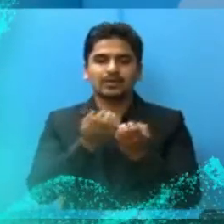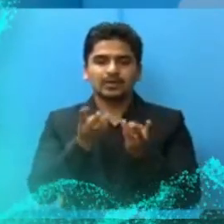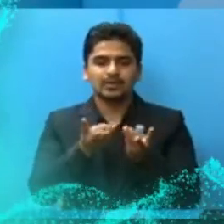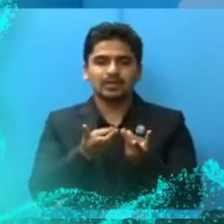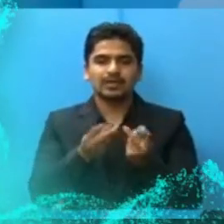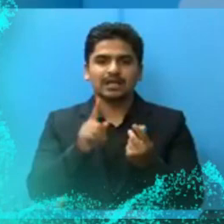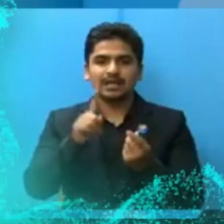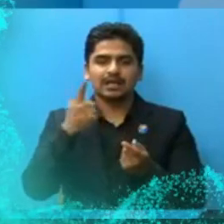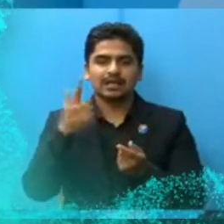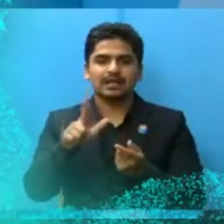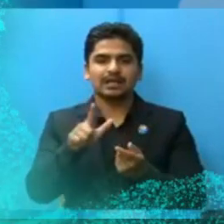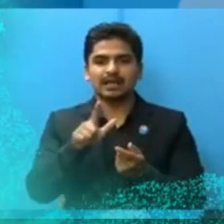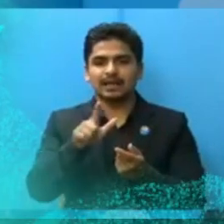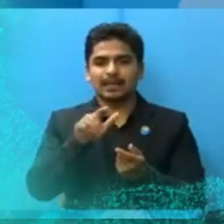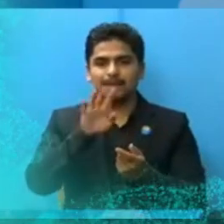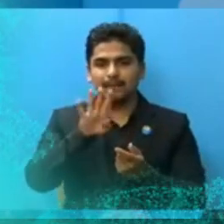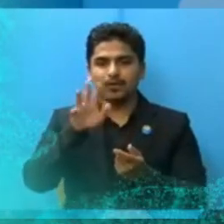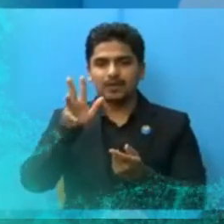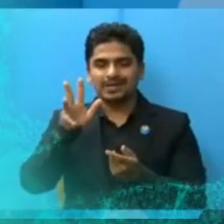संख्या